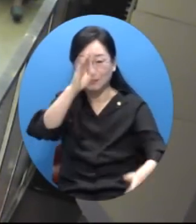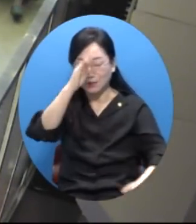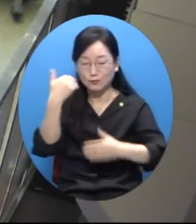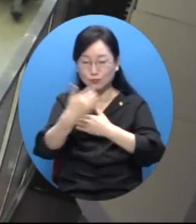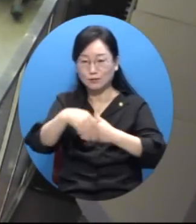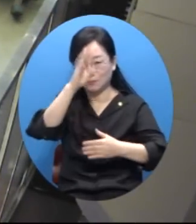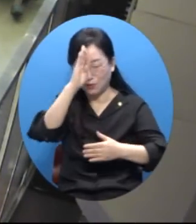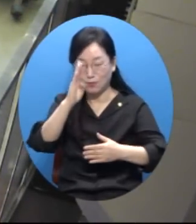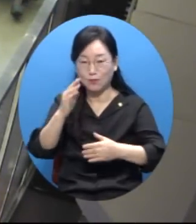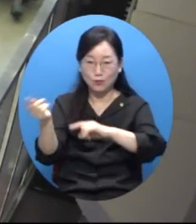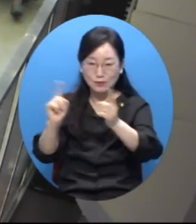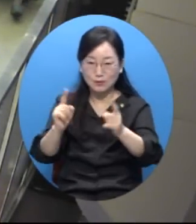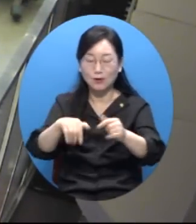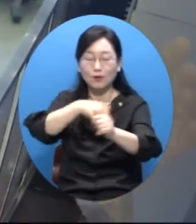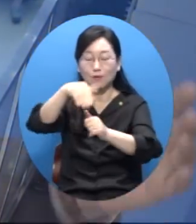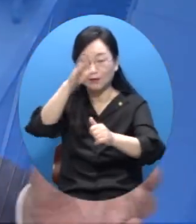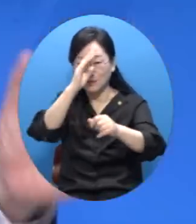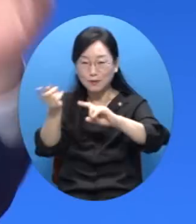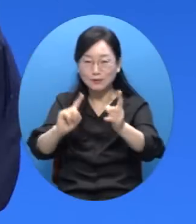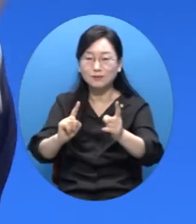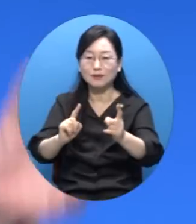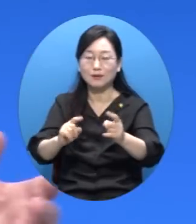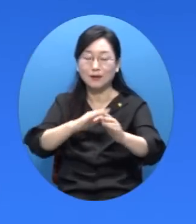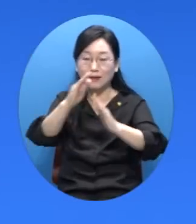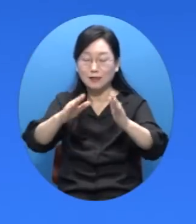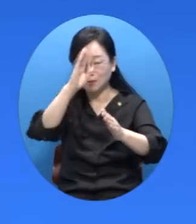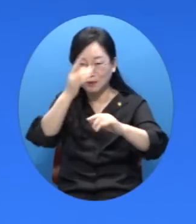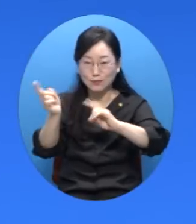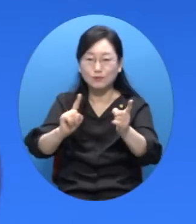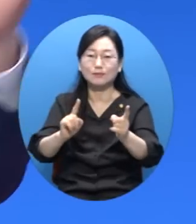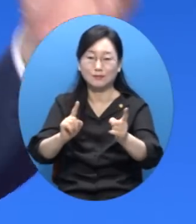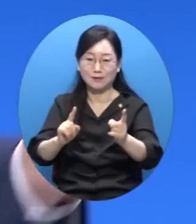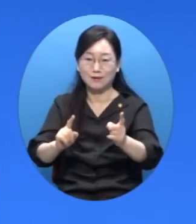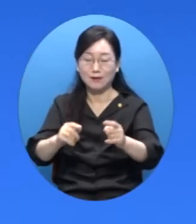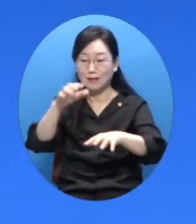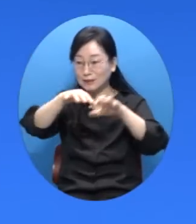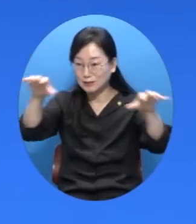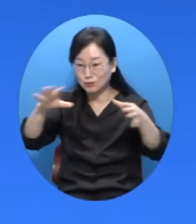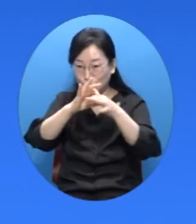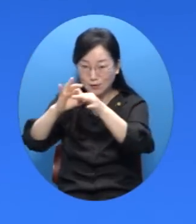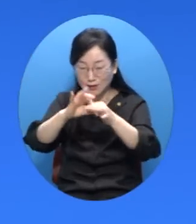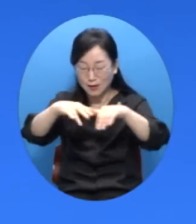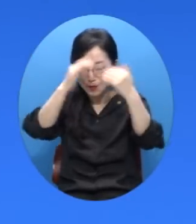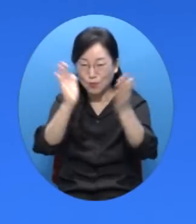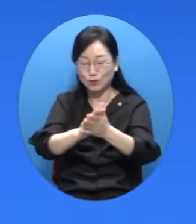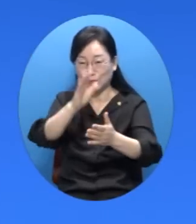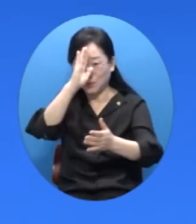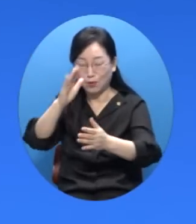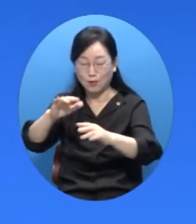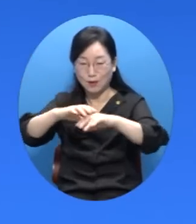육신의 병에 고침을 받고 환경의 병에 고침을 받고 가정의 병에 고침을 받고 이웃과의 관계의 모든 병에서 우리가 노연함을 받게 되는